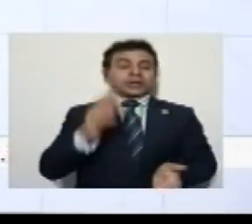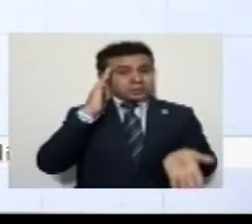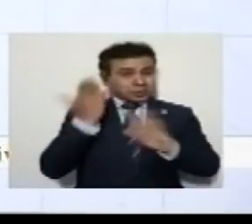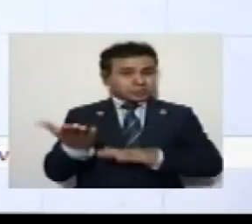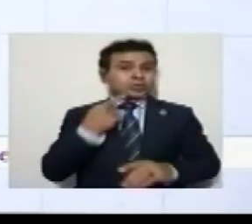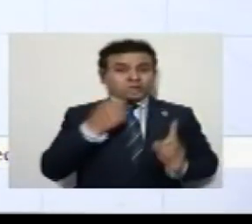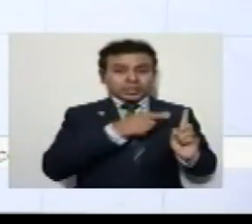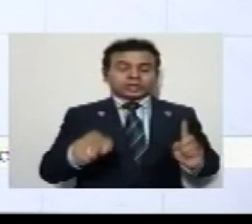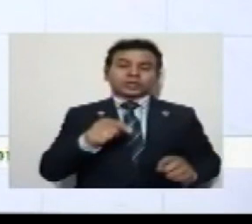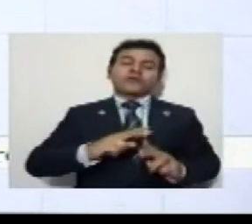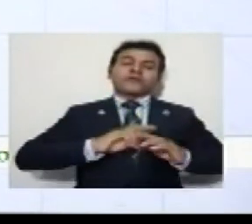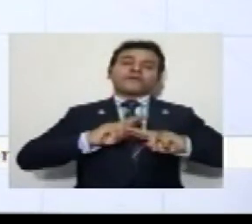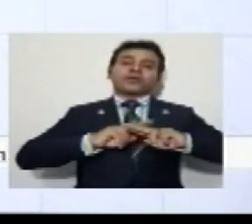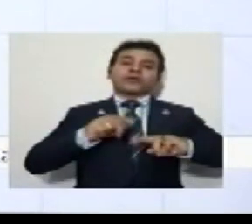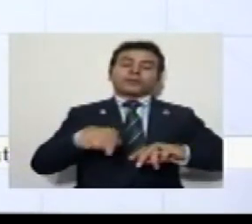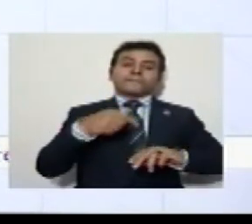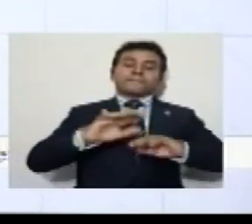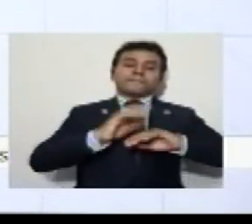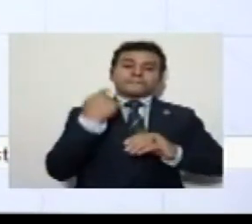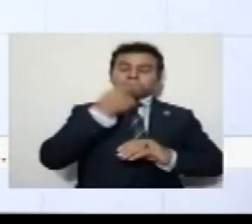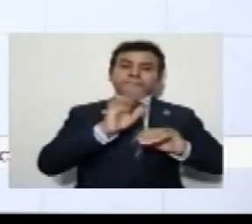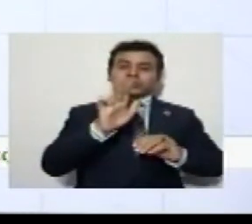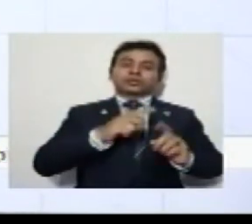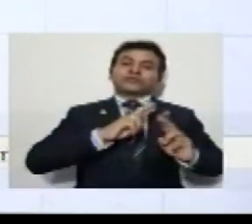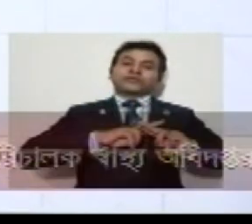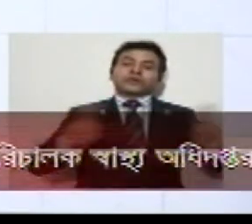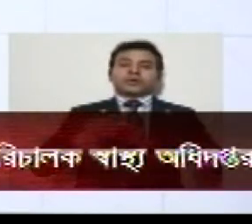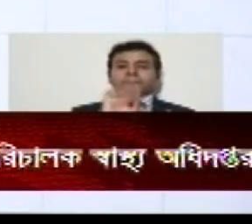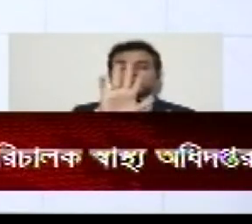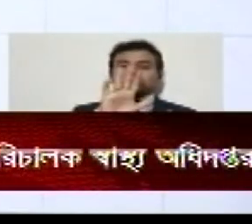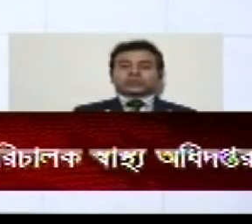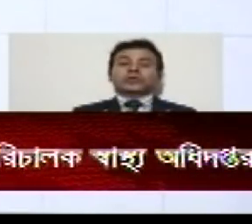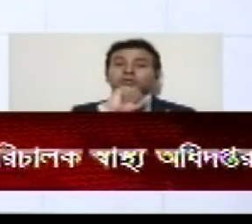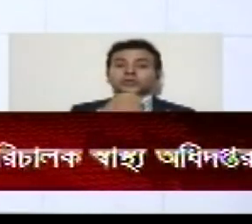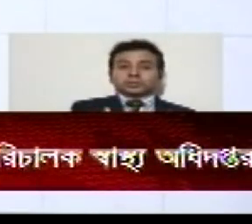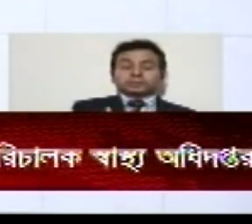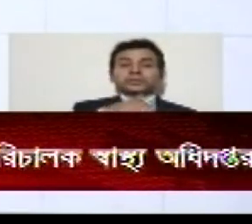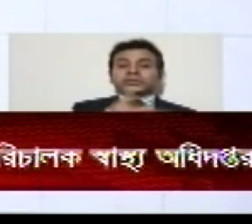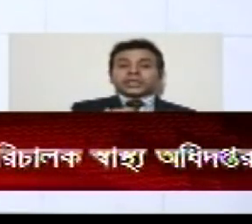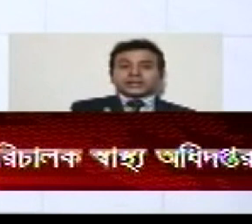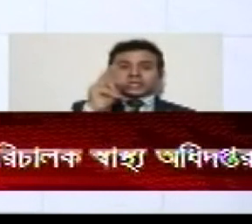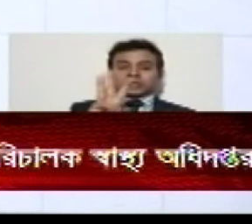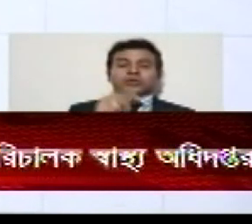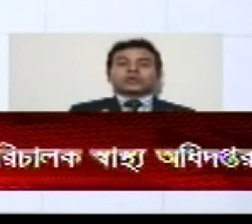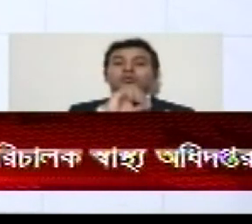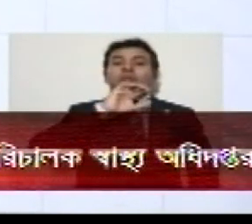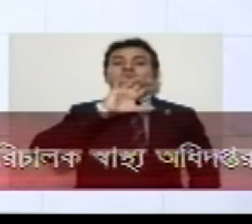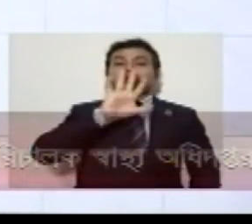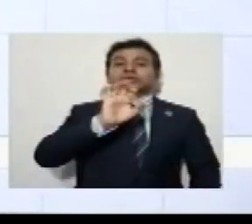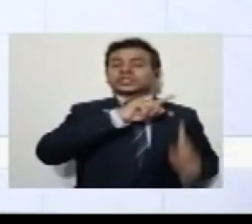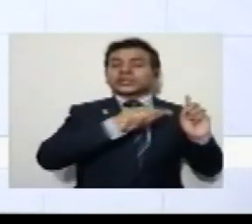করেছেন যে 5 জন, তাদের মধ্যে সবাই পুরুষ, সকলেই পুরুষ, এবং বয়স বিভাজনে দেখা